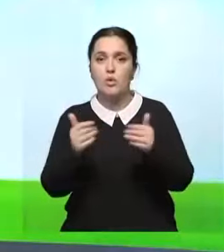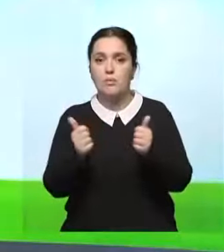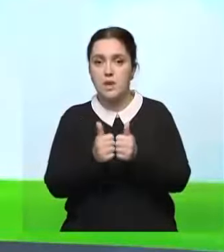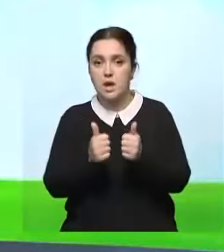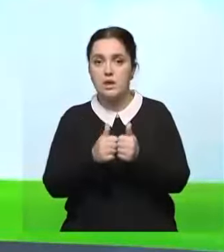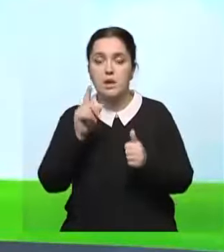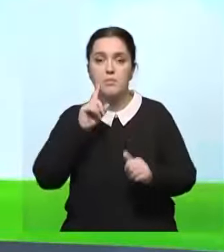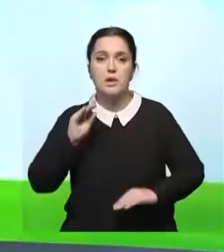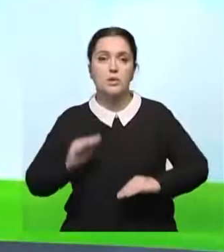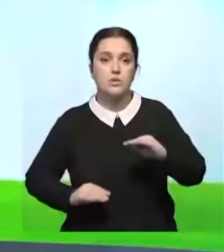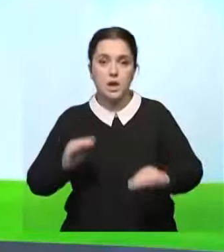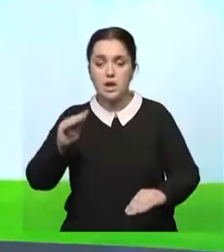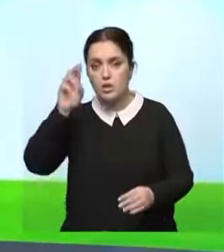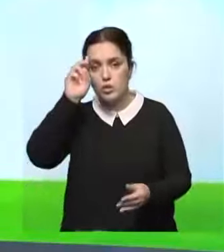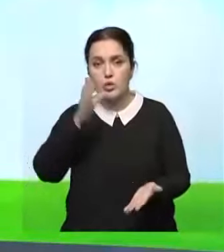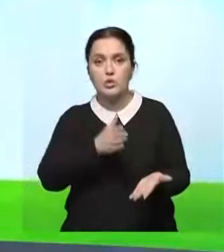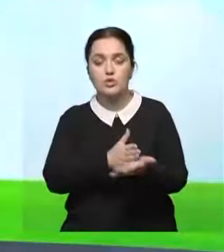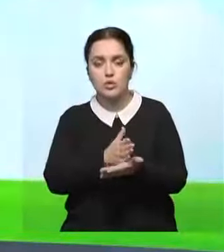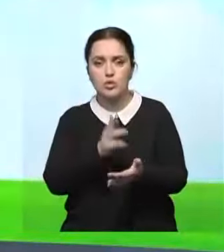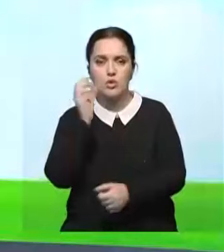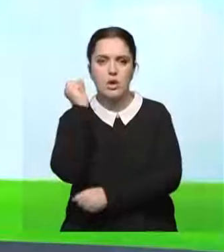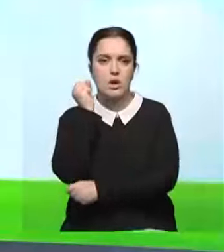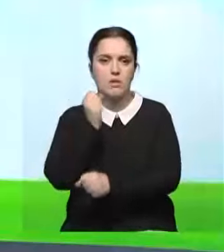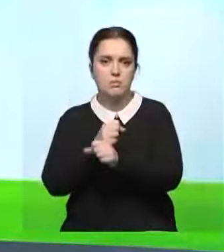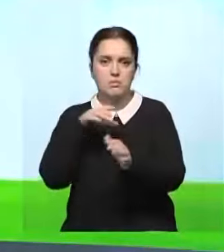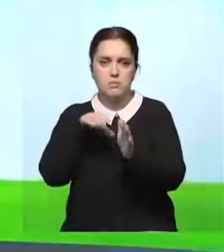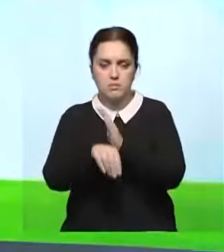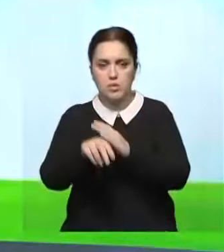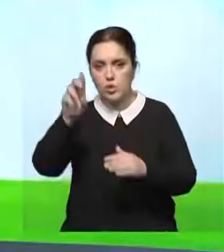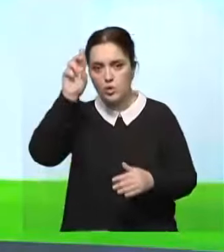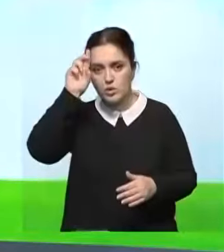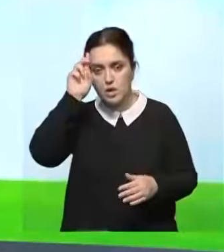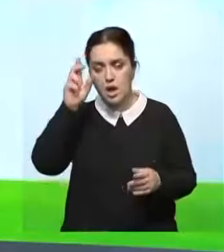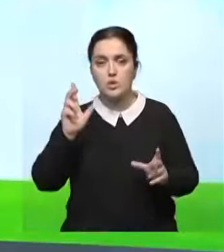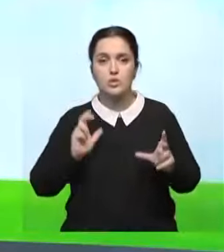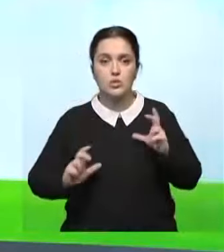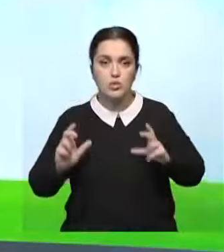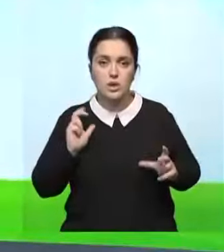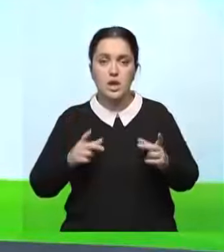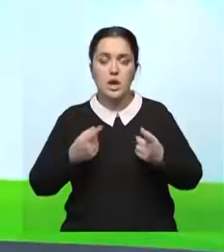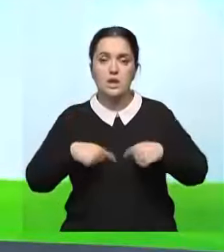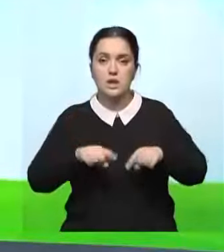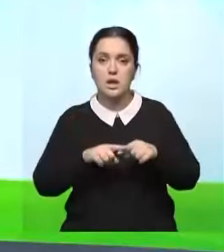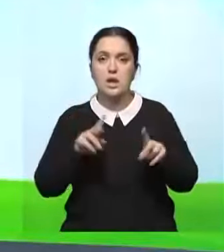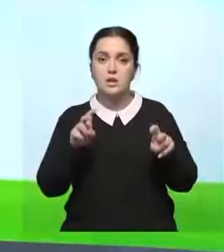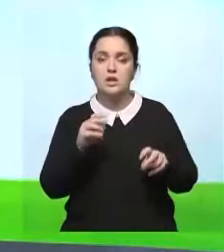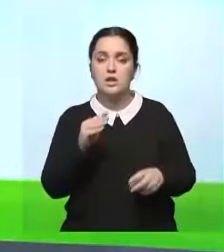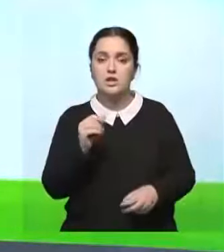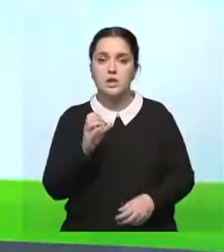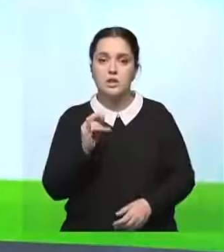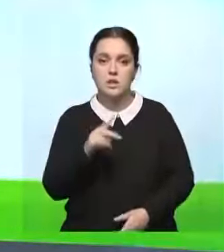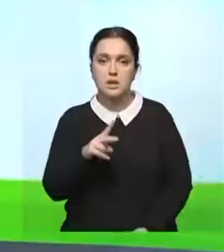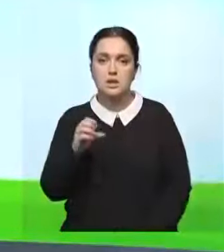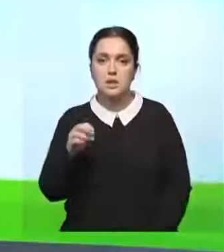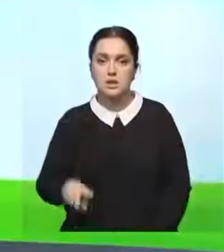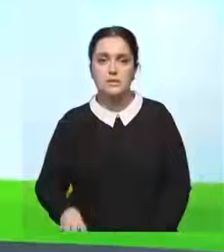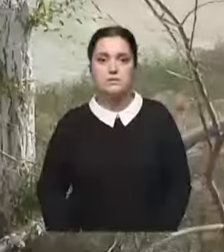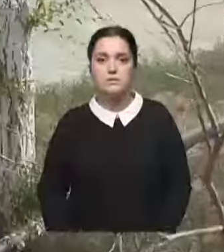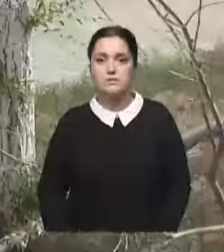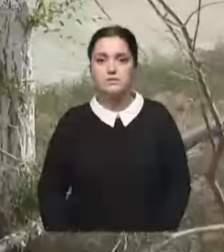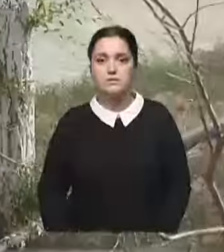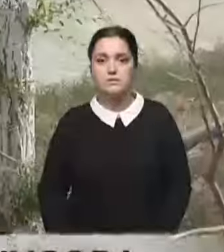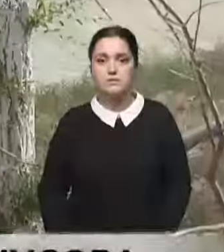крупные водоемы. Благоустраивали регион госслужащие, работники бюджетных организаций, студенты и отряд «Жасыл-Ель».